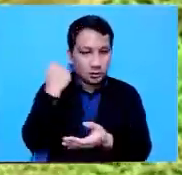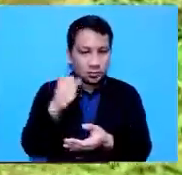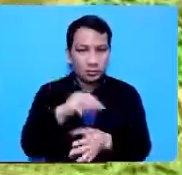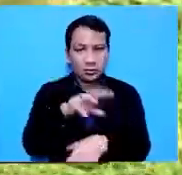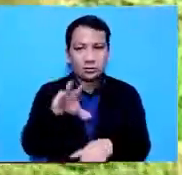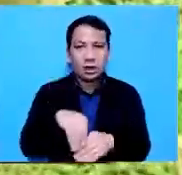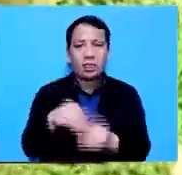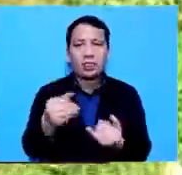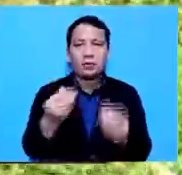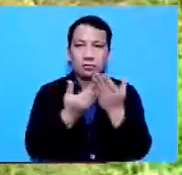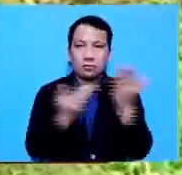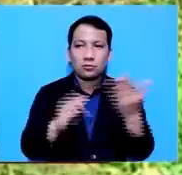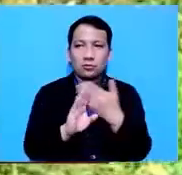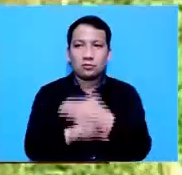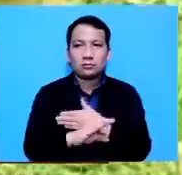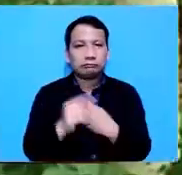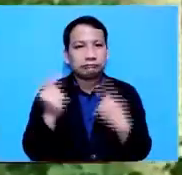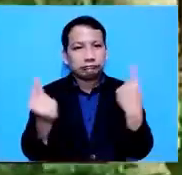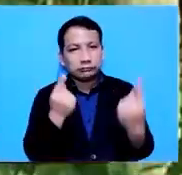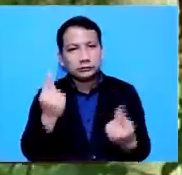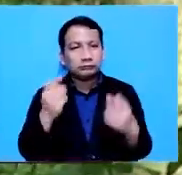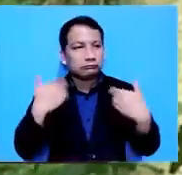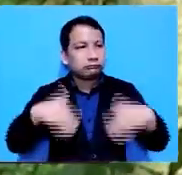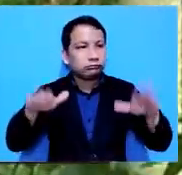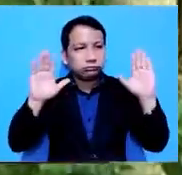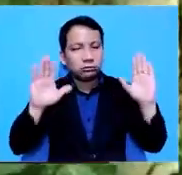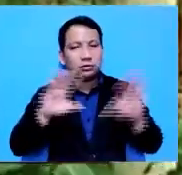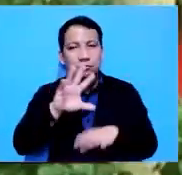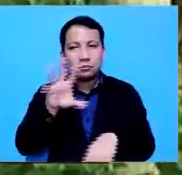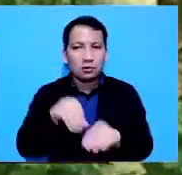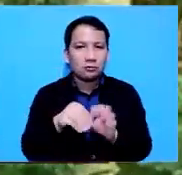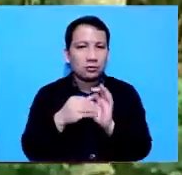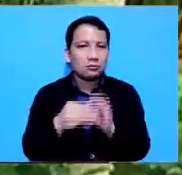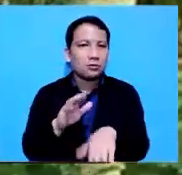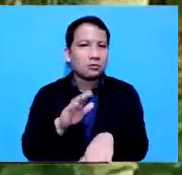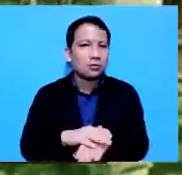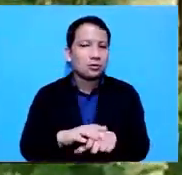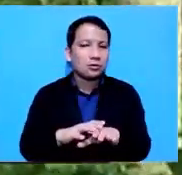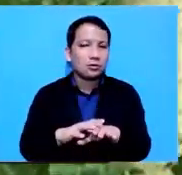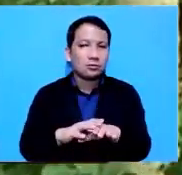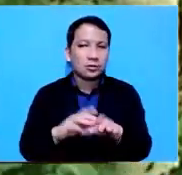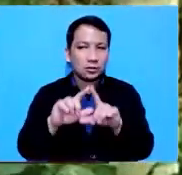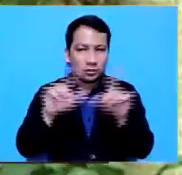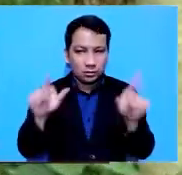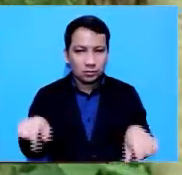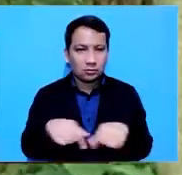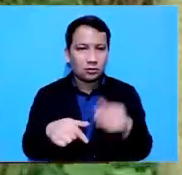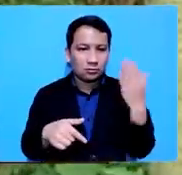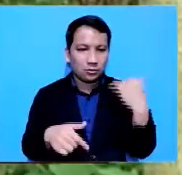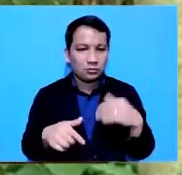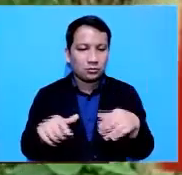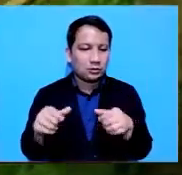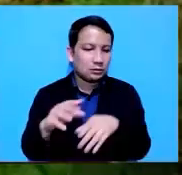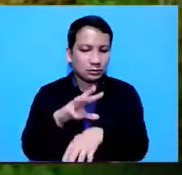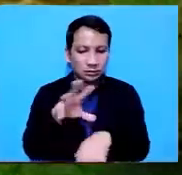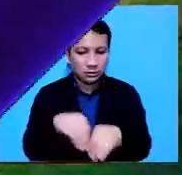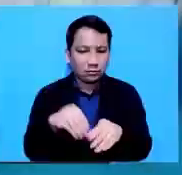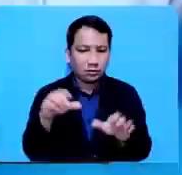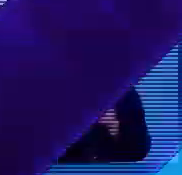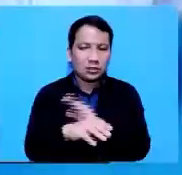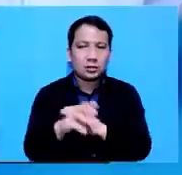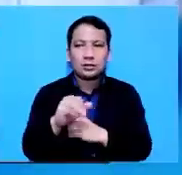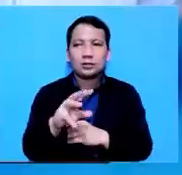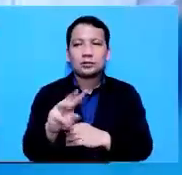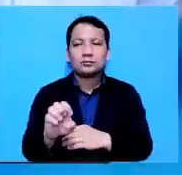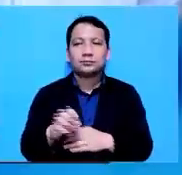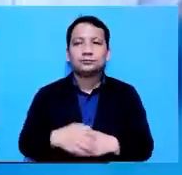kasi, nag-aalangan ang mga rebelde na sumuko dahil sa mga outstanding warrants of arrest, bunga ng dating pagkakasangkot sa krimen.